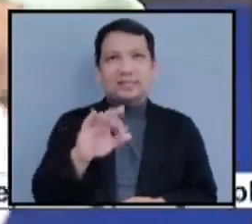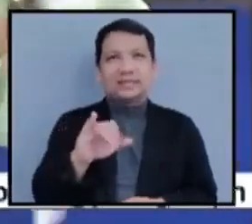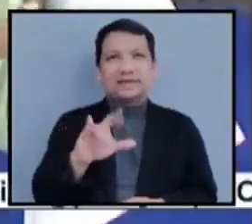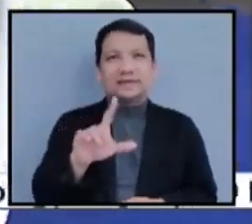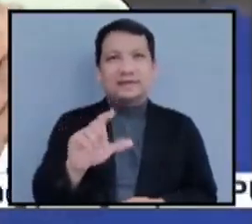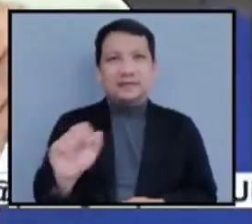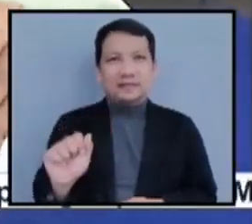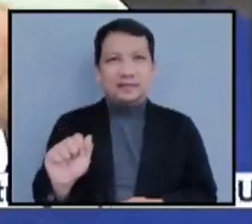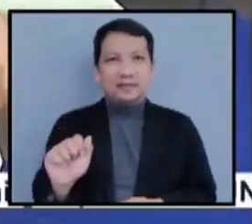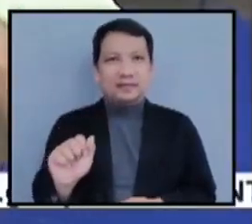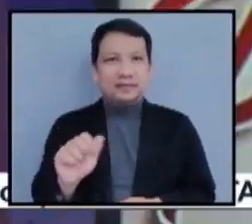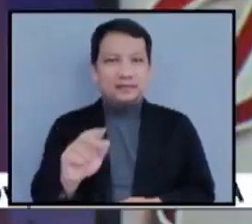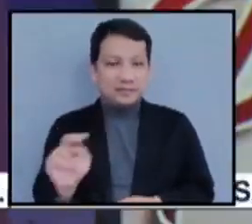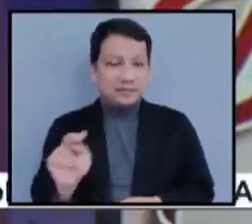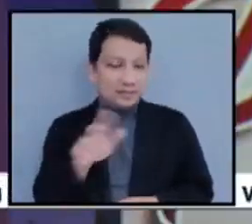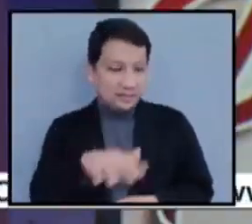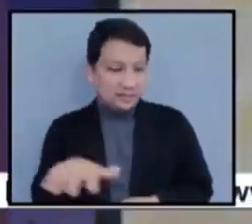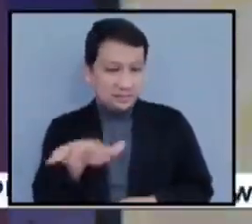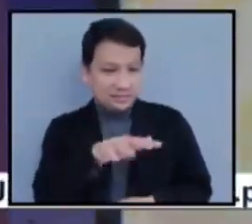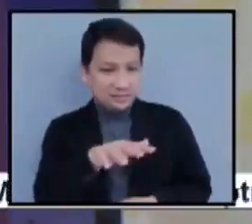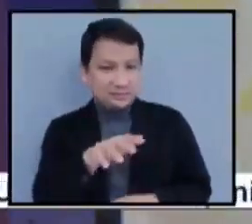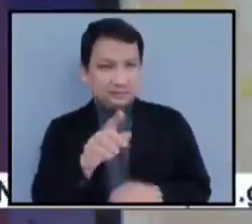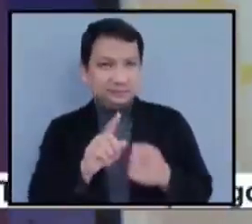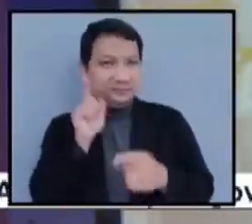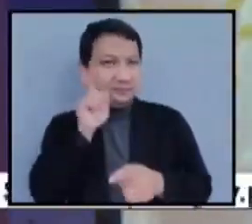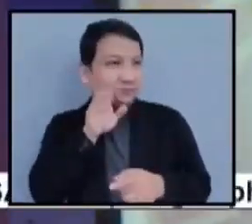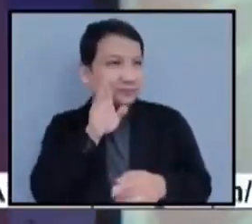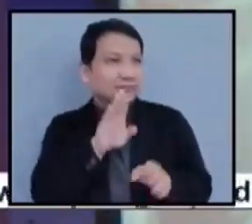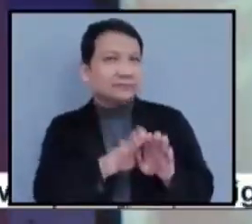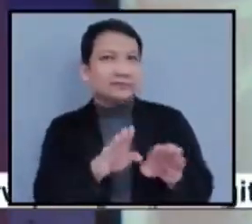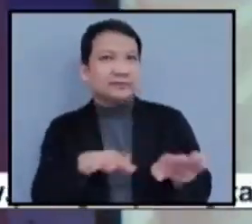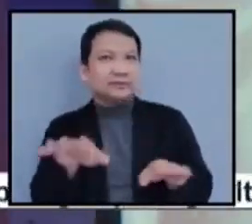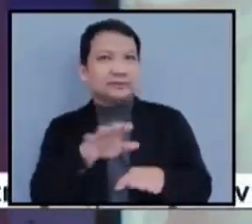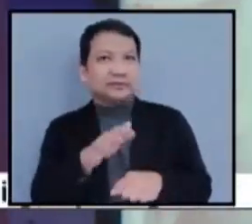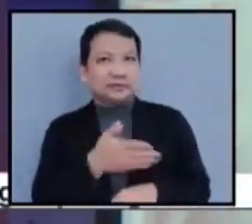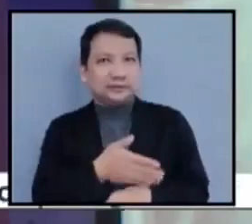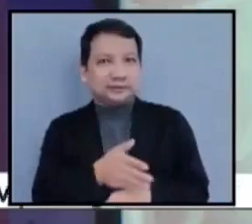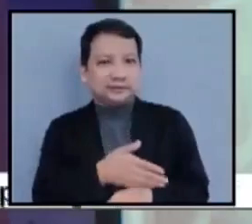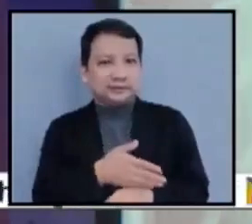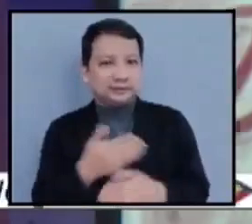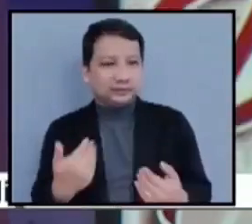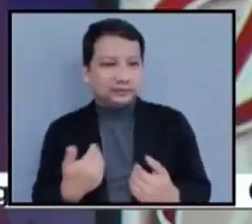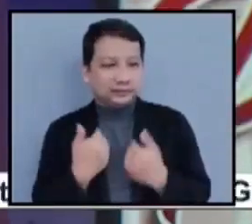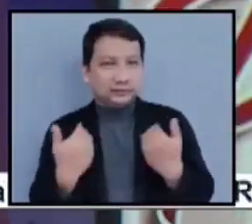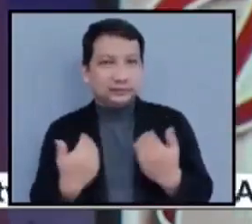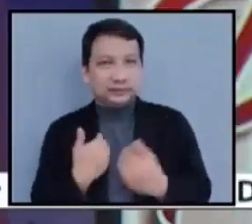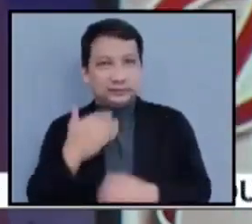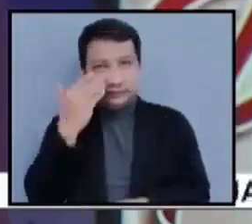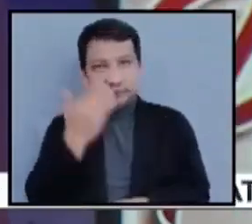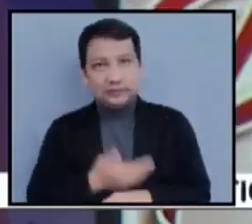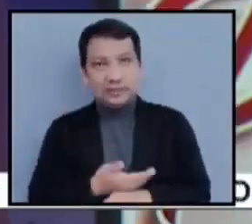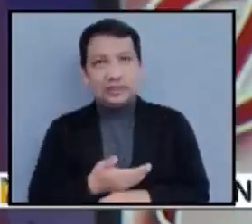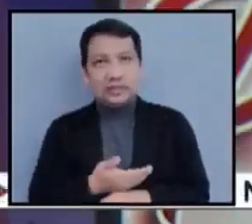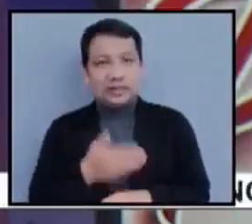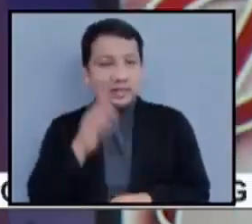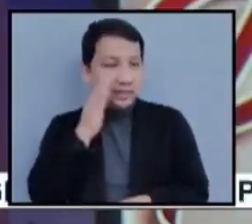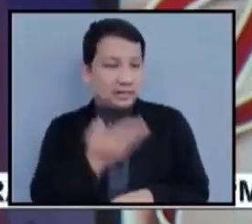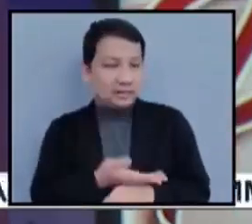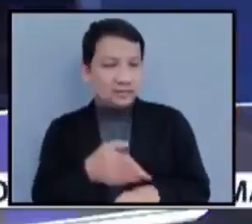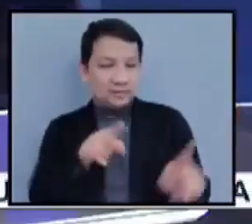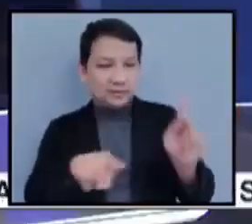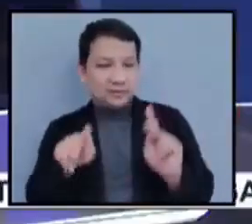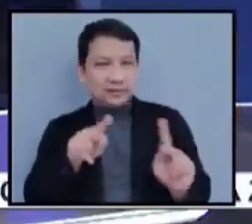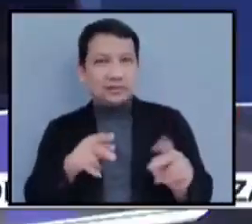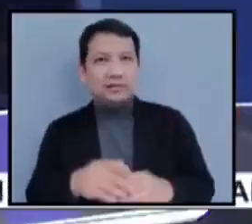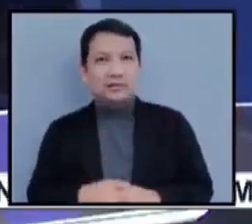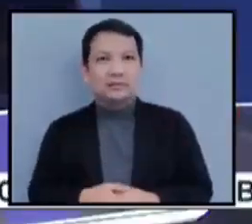ano yung lahat kayo kumakanta? Opo, pero yung mas younger brother ko po yung nagpa-perform din po. Oh, pwede pala silang